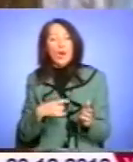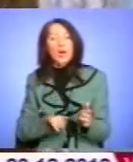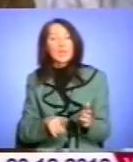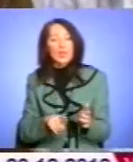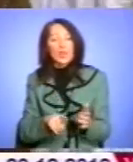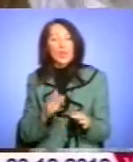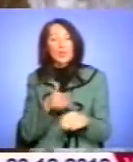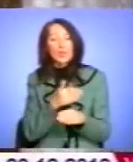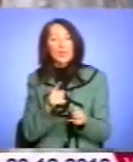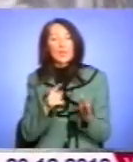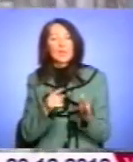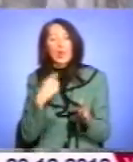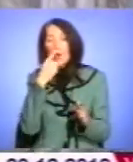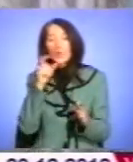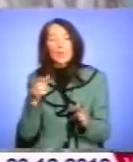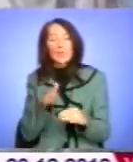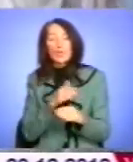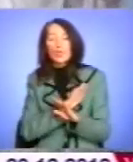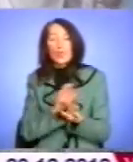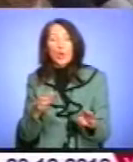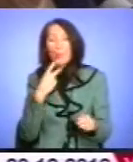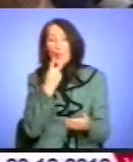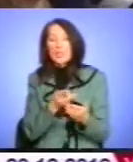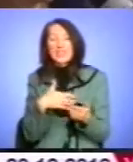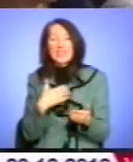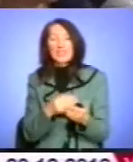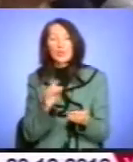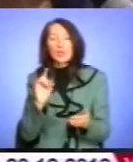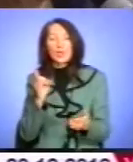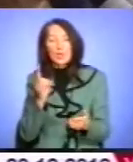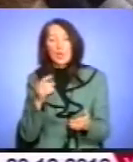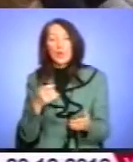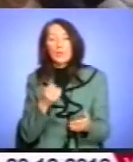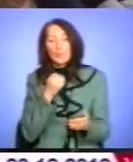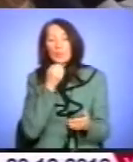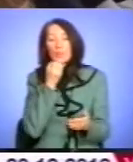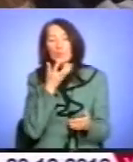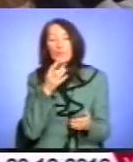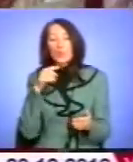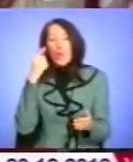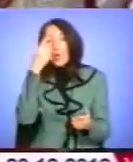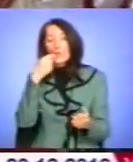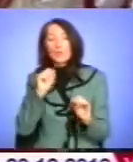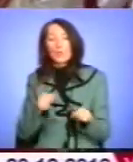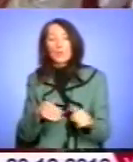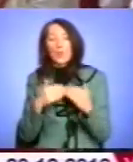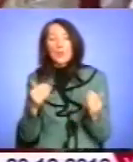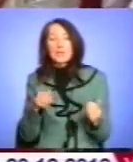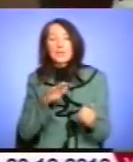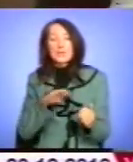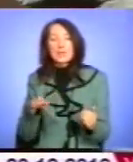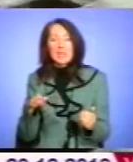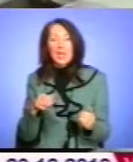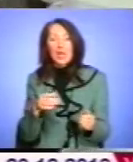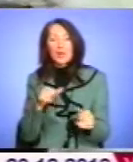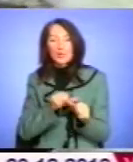Розподілення ролей практично не було. Побачити свою дитину у позитивному образі змогли більшість батьків, зокрема, мами хлопців. Є